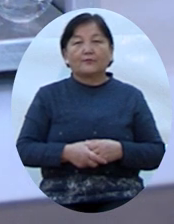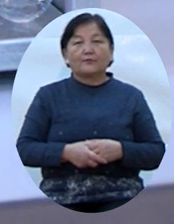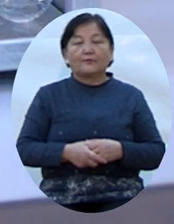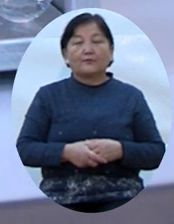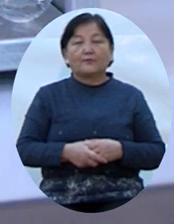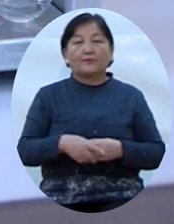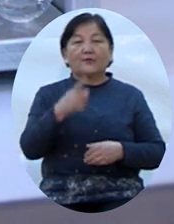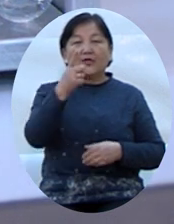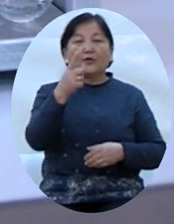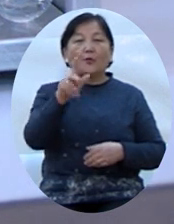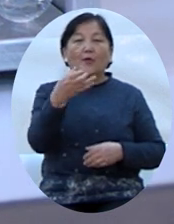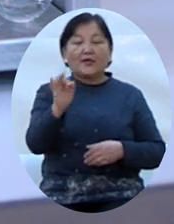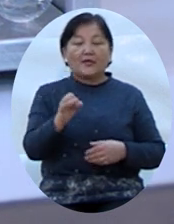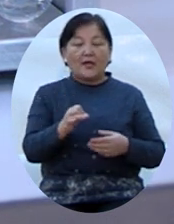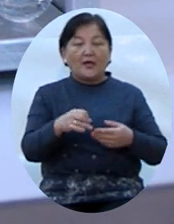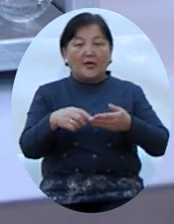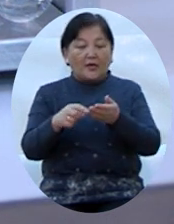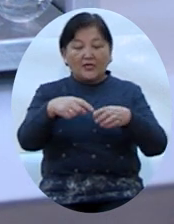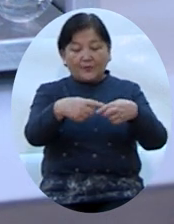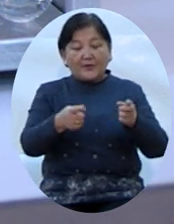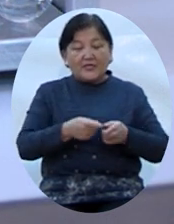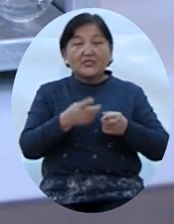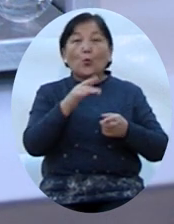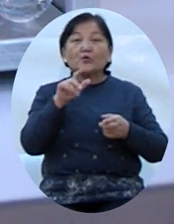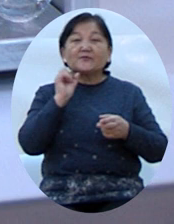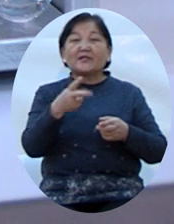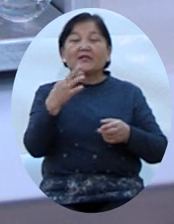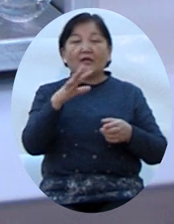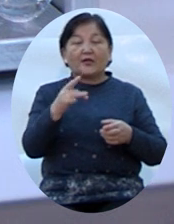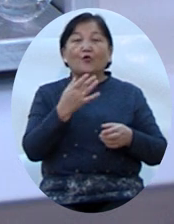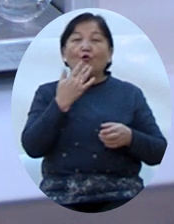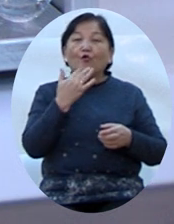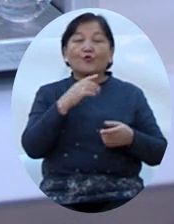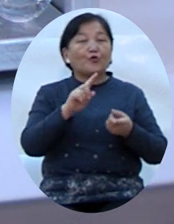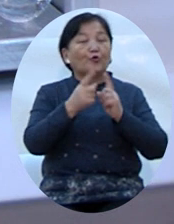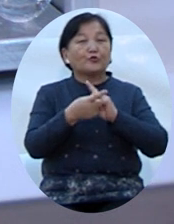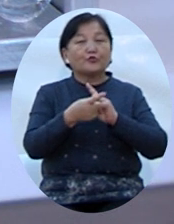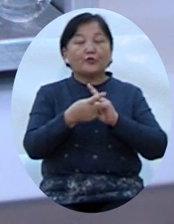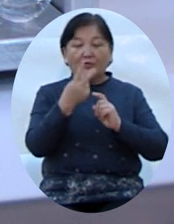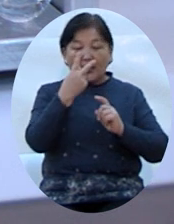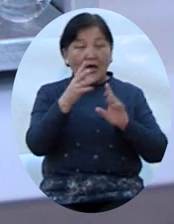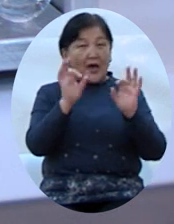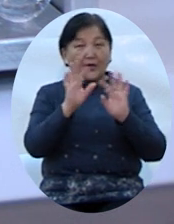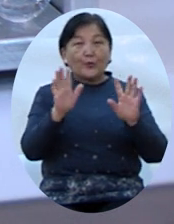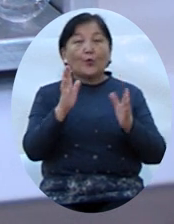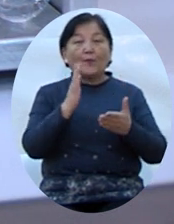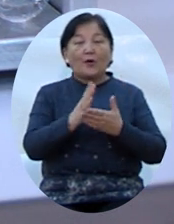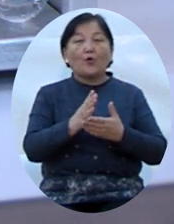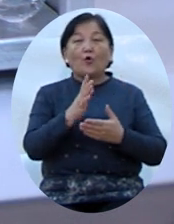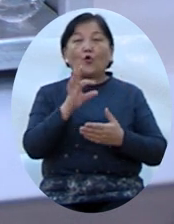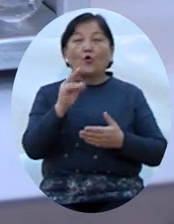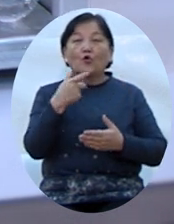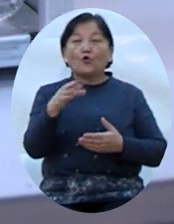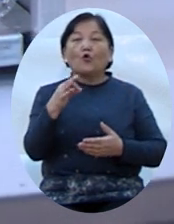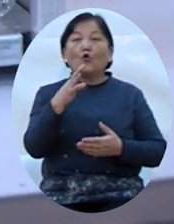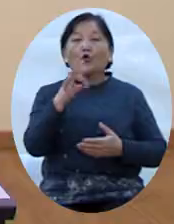За 1 дугаартай уусмал дээр фенол фтлений уусмалыг тусахад өнгөний өөрчлөлт ажиглагдахгүй байгаа буюу өнгө нь